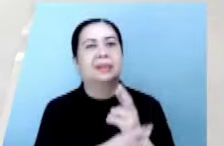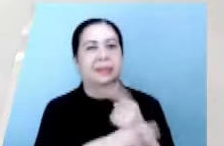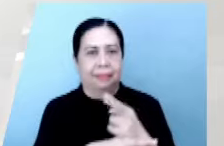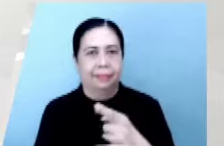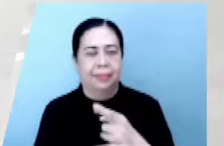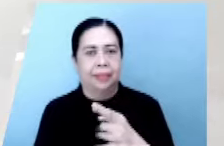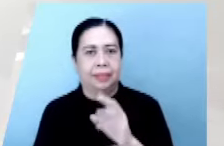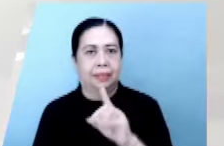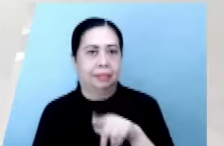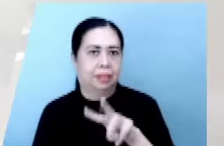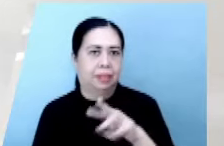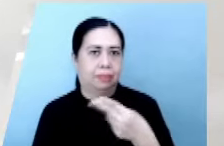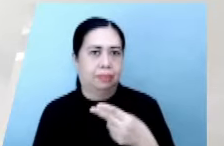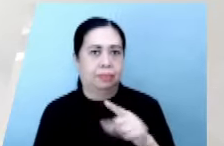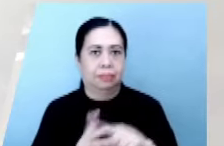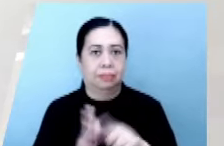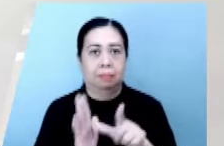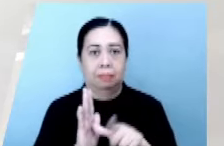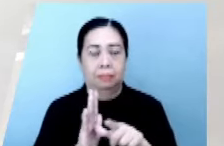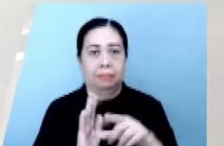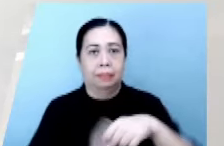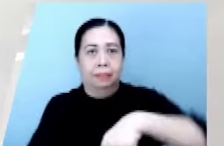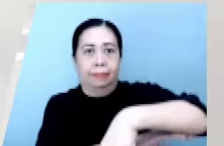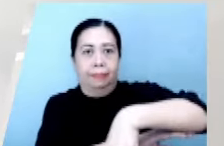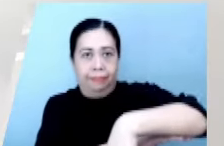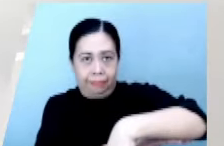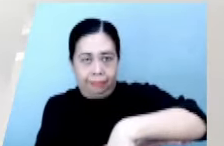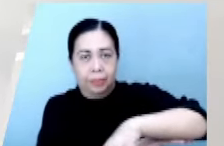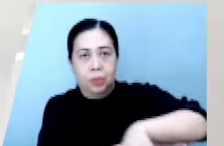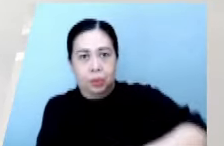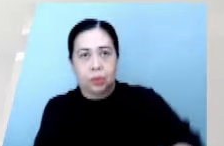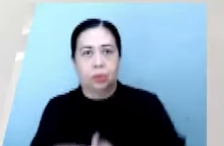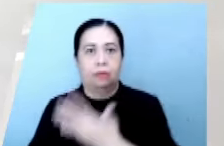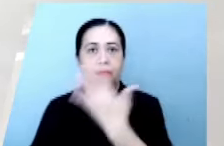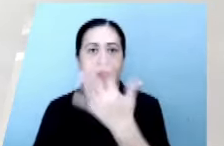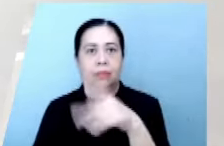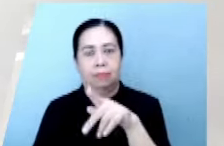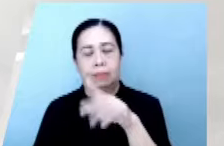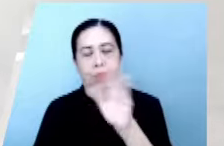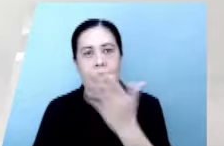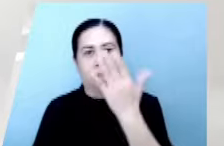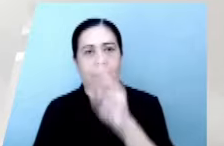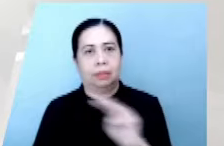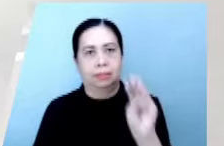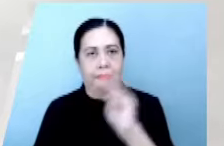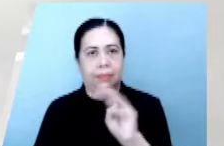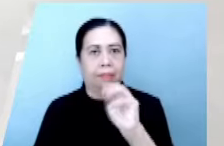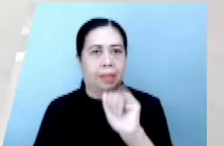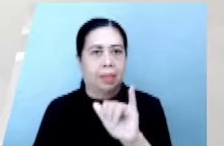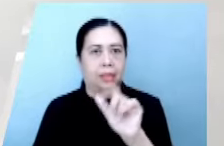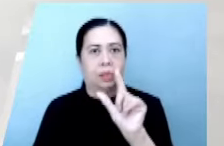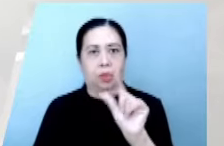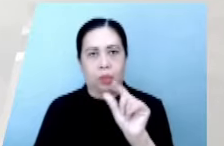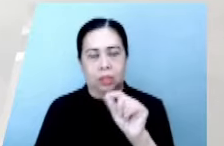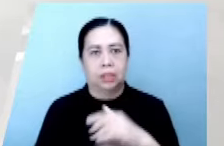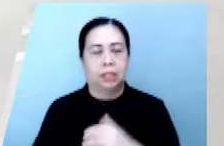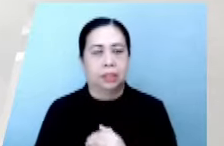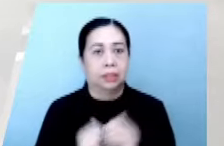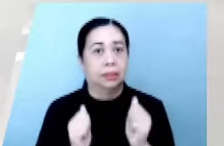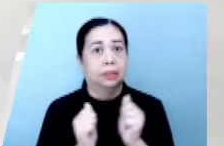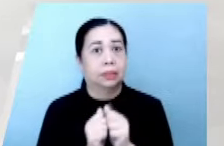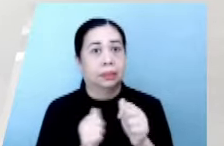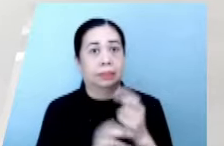DPWH simula mamayang alas 11 ng gabi hanggang alas 5 ng umaga sa Lunes, May 20. At kabilang po sa mga